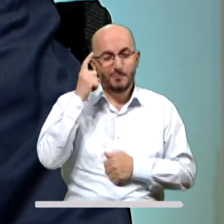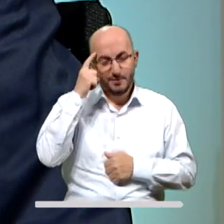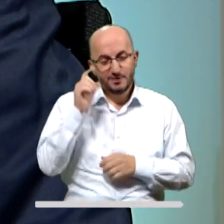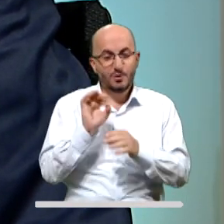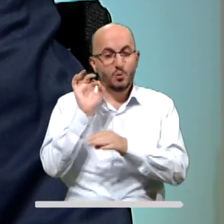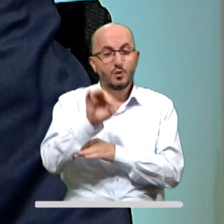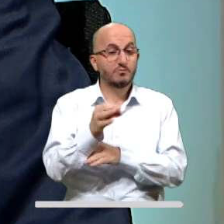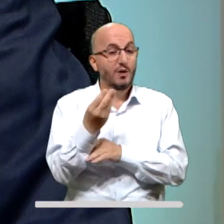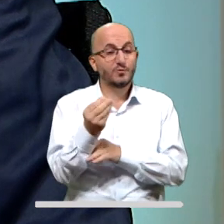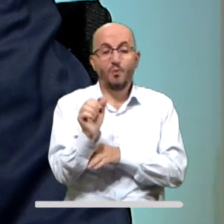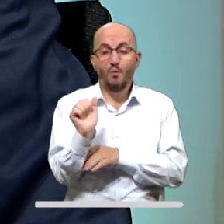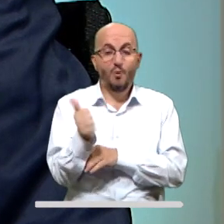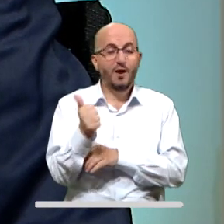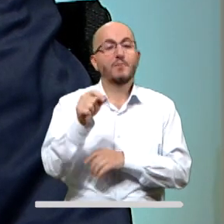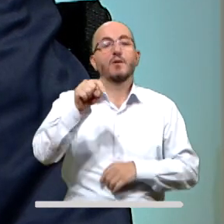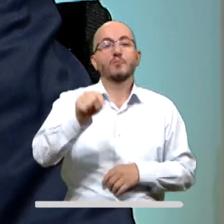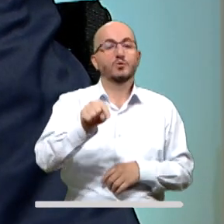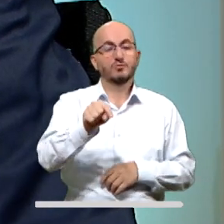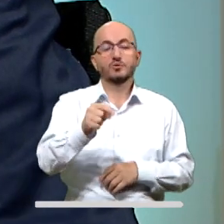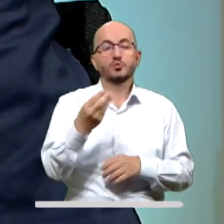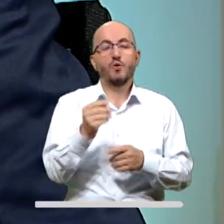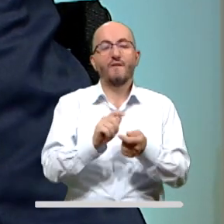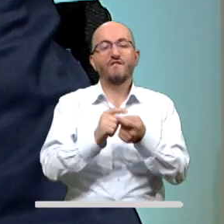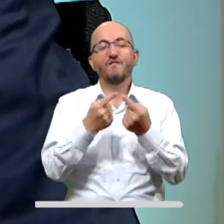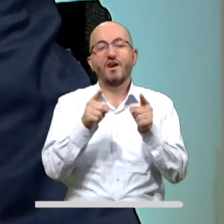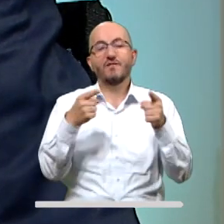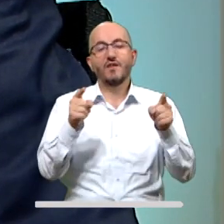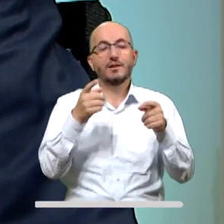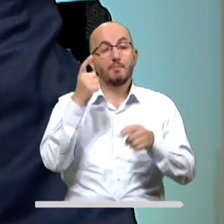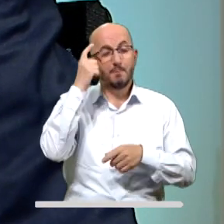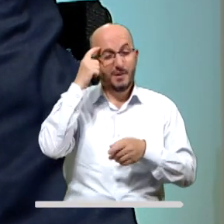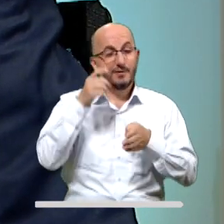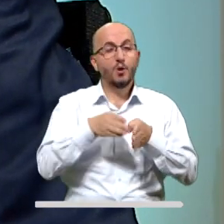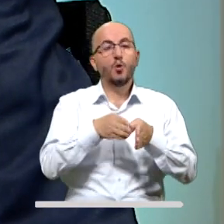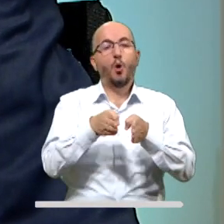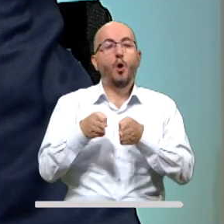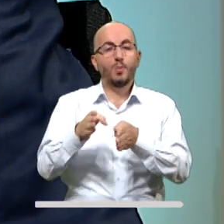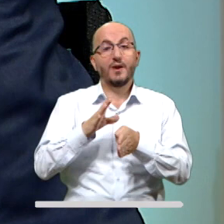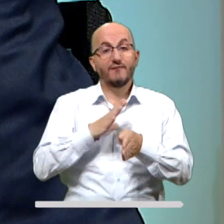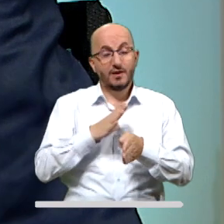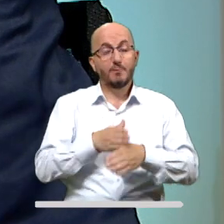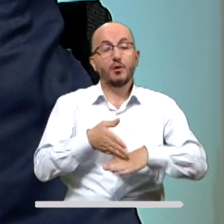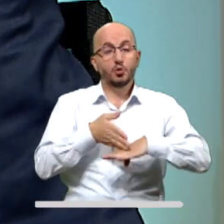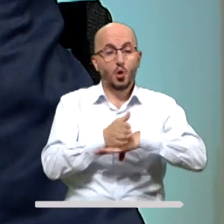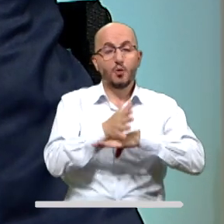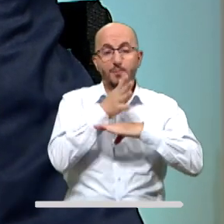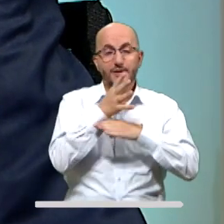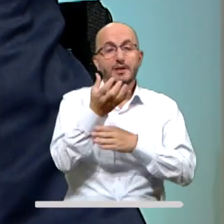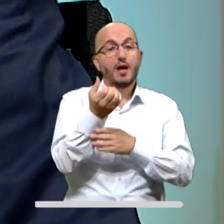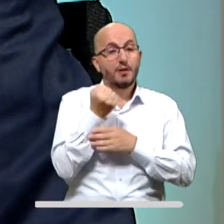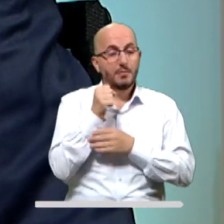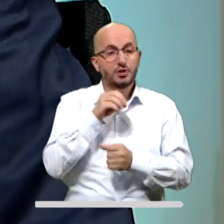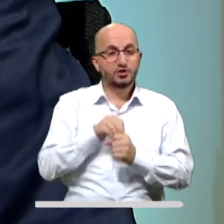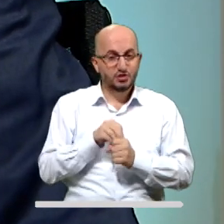çok önemli. Günümüzde çok değişik bilgi yolları var. Ama sağlıklı bilgiyi elde etmek